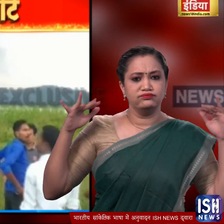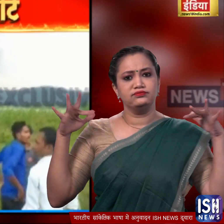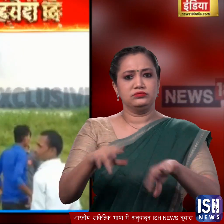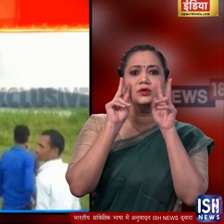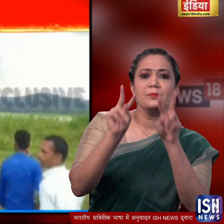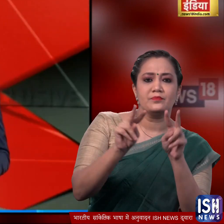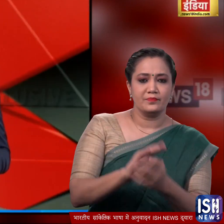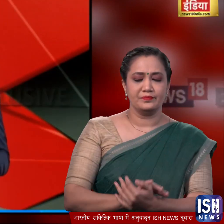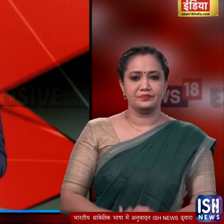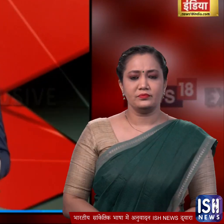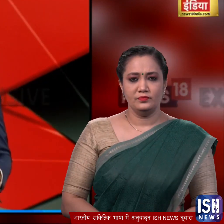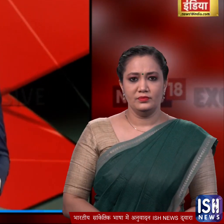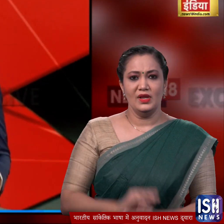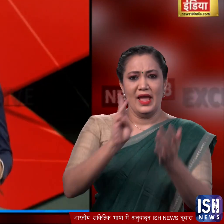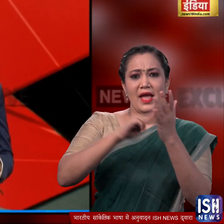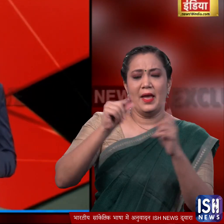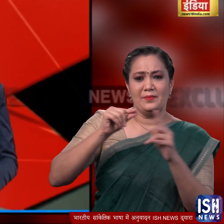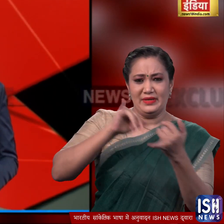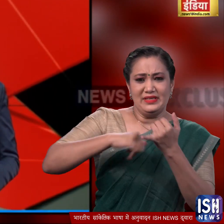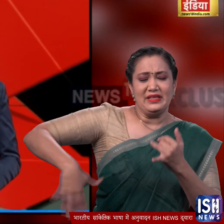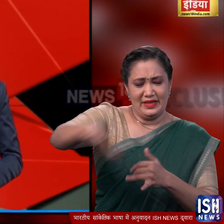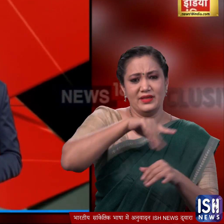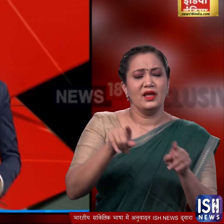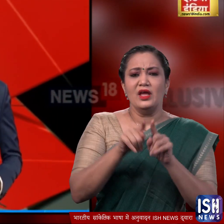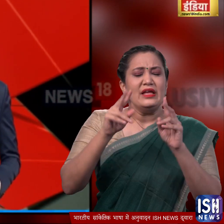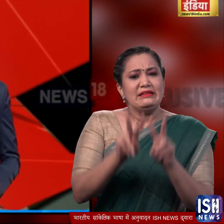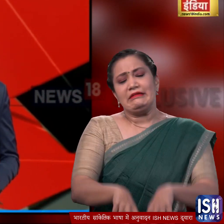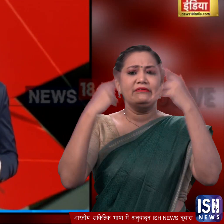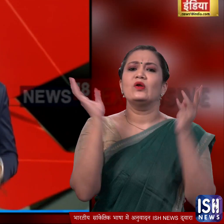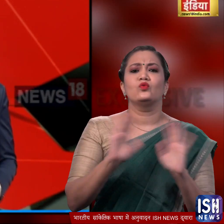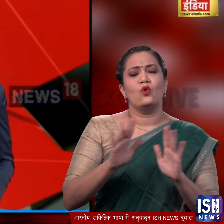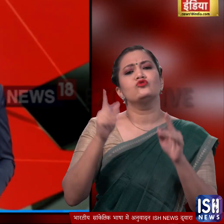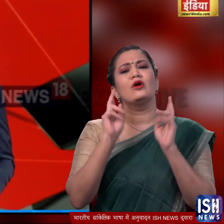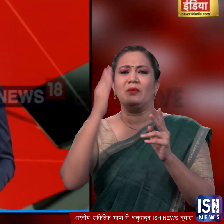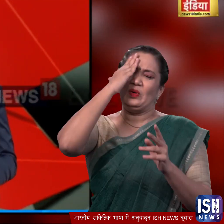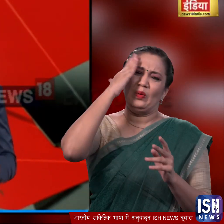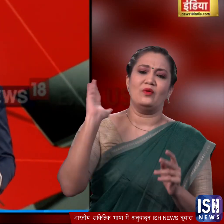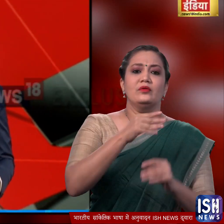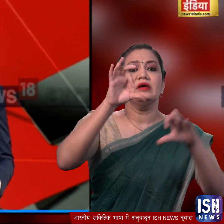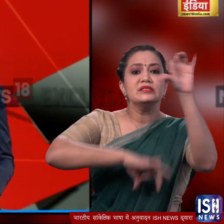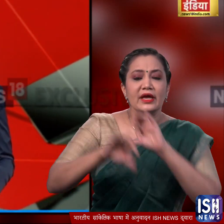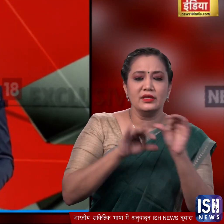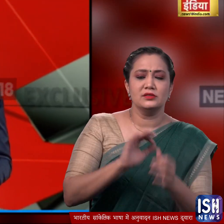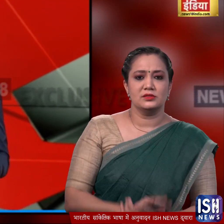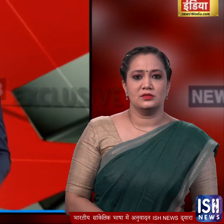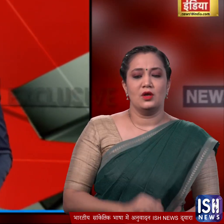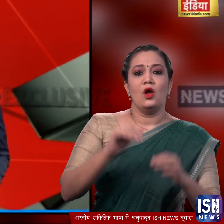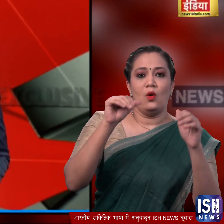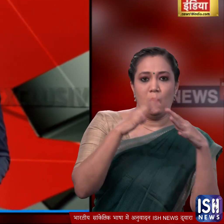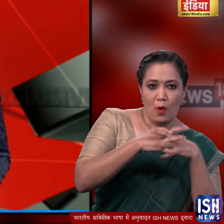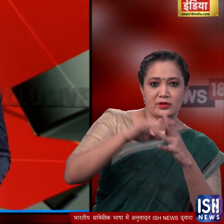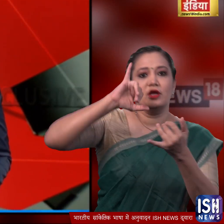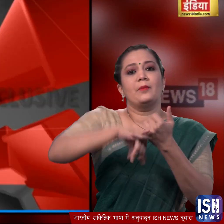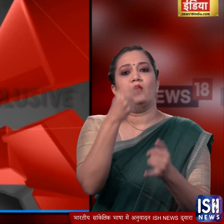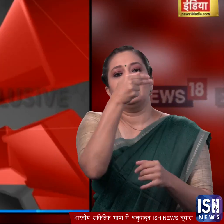भीड़ जुटी रही। असल में मध्य प्रदेश के सीधी में जो हुआ वो कोई अनहोनी नहीं बल्कि एक आम घटना है, जिसे साइंस की भाषा में वाटर स्पाउट